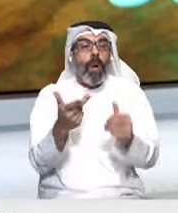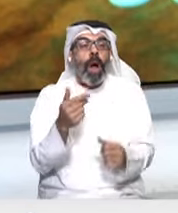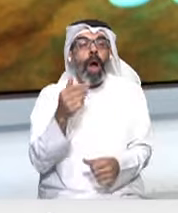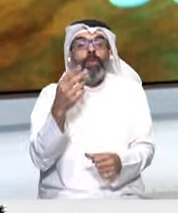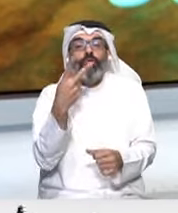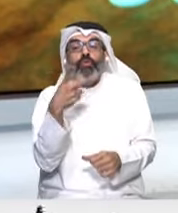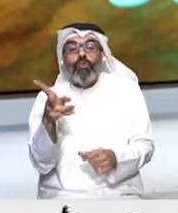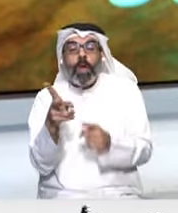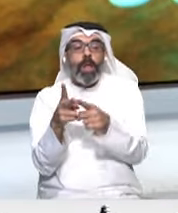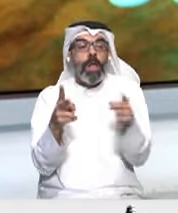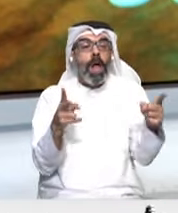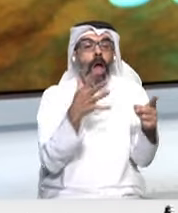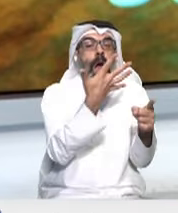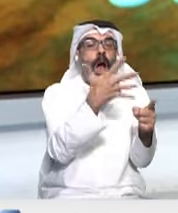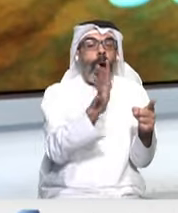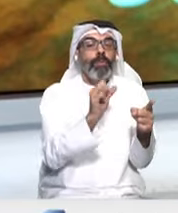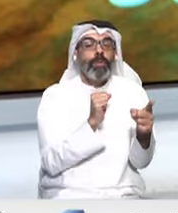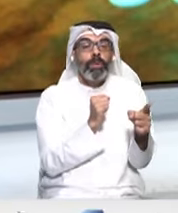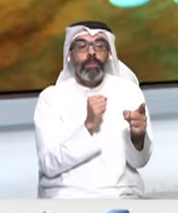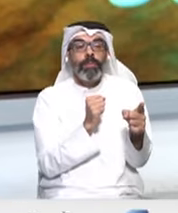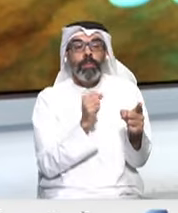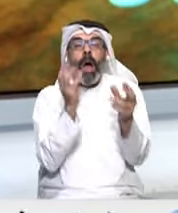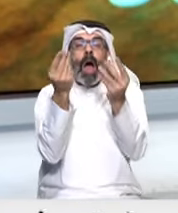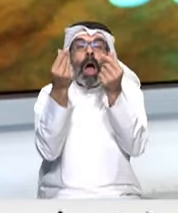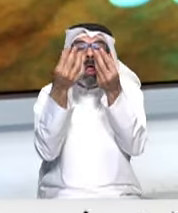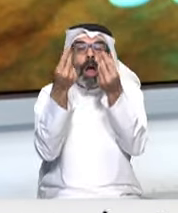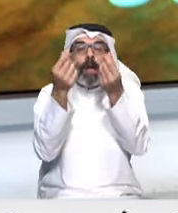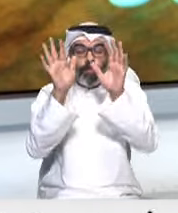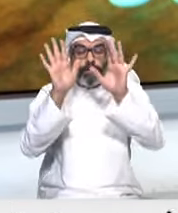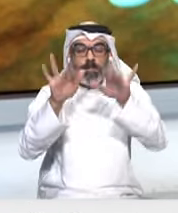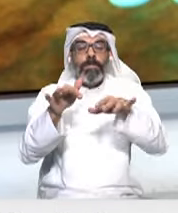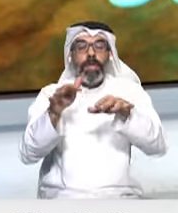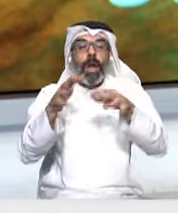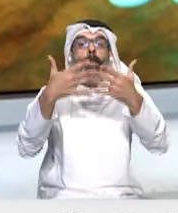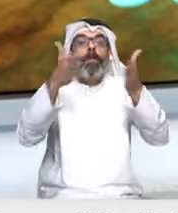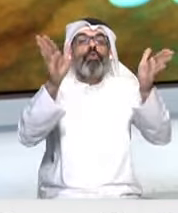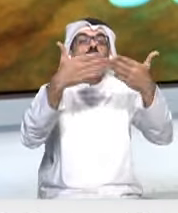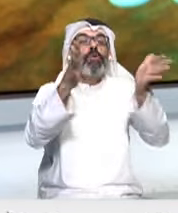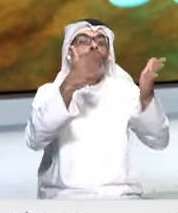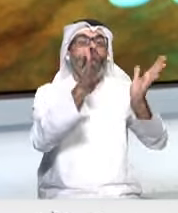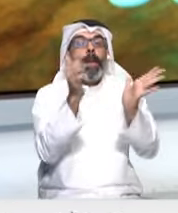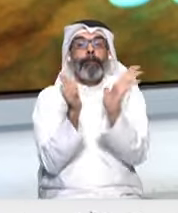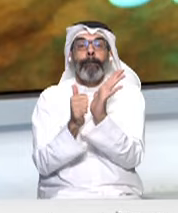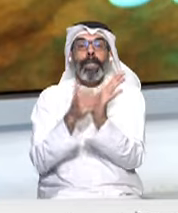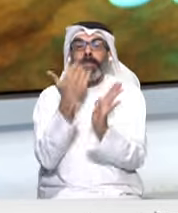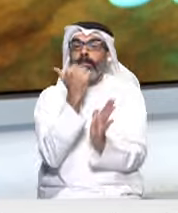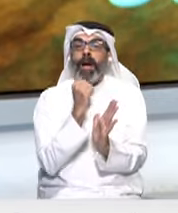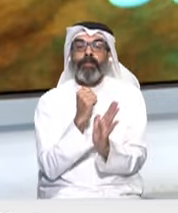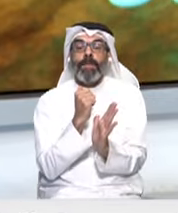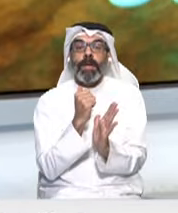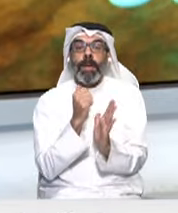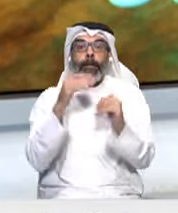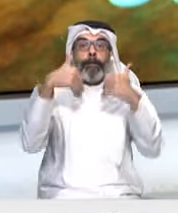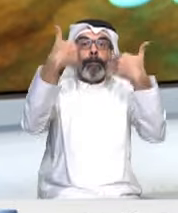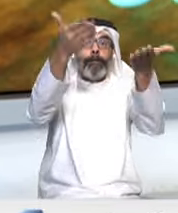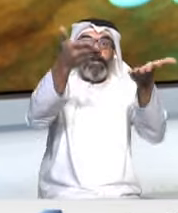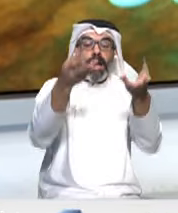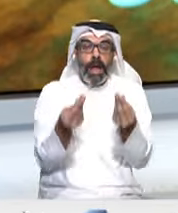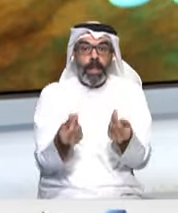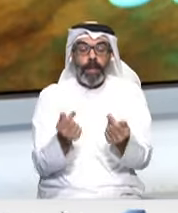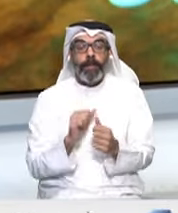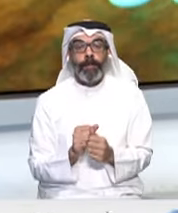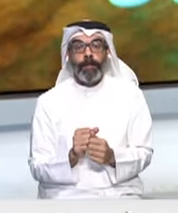50 كيلومتر في الساعة، قد تؤدي إلى إثارة الغبار والأتربة المثارة خاصة على المناطق المكشوفة وكذلك المناطق الصحراوية من